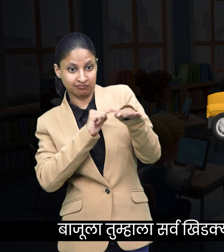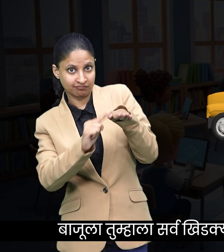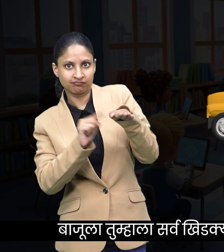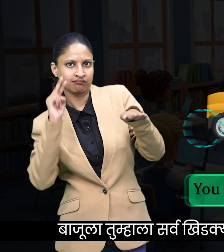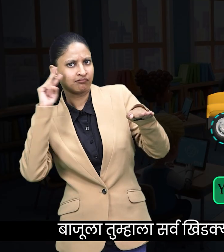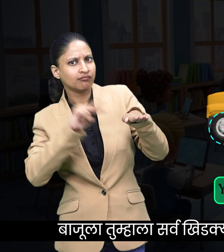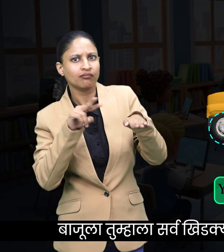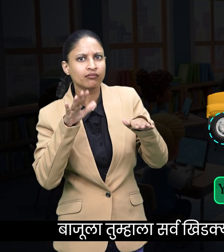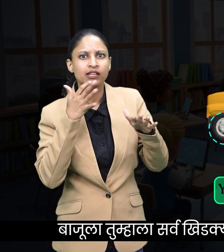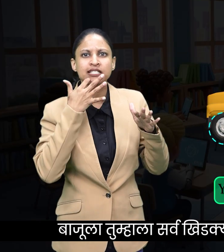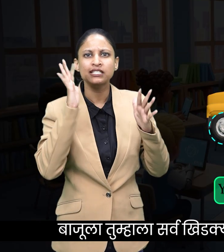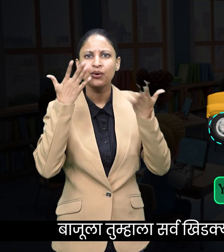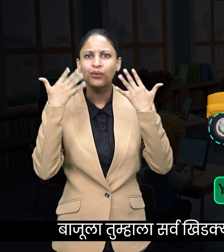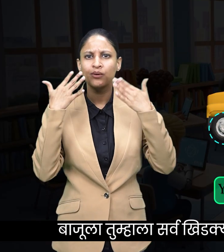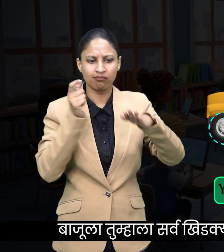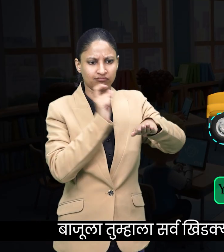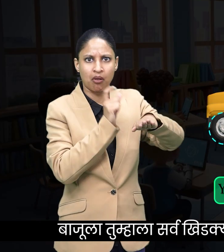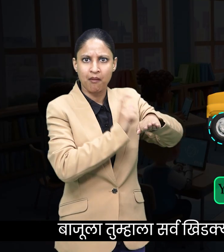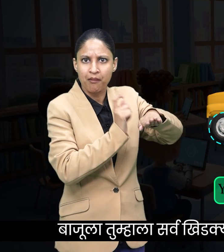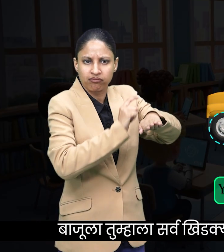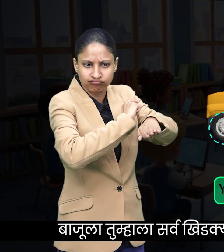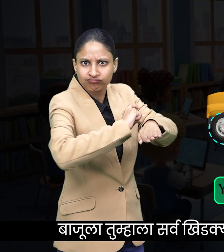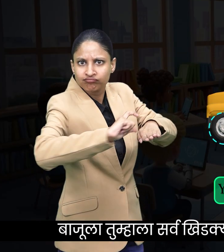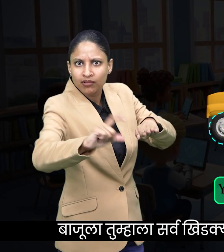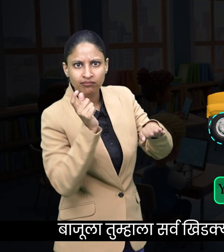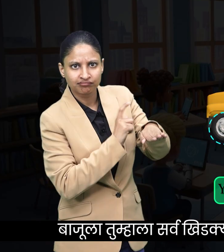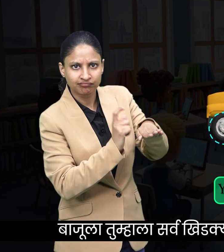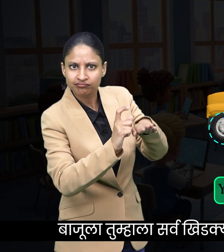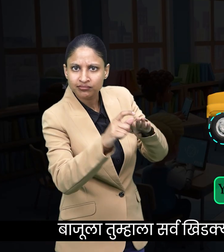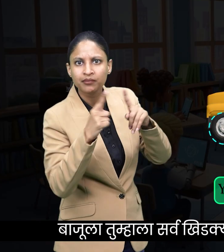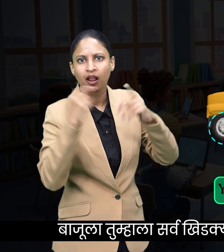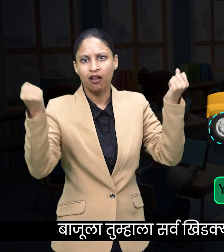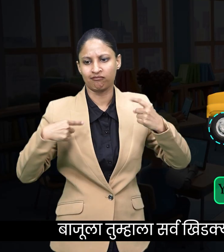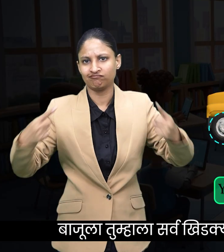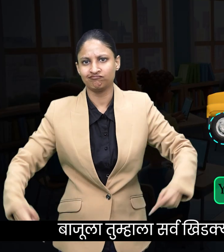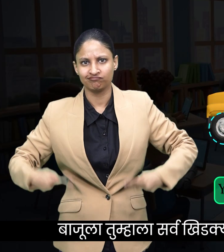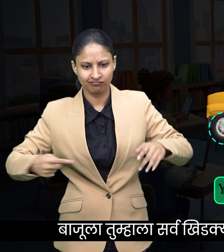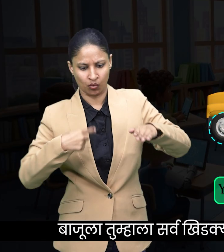बाजूला तुम्हाला सर्व खिडक्या एका ओळीत दिसतात आणि चाके दिसतात.